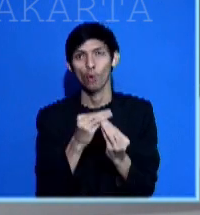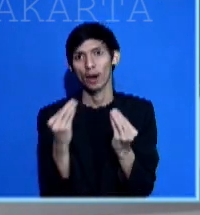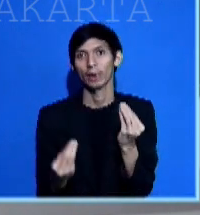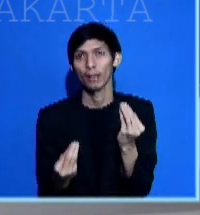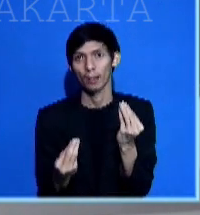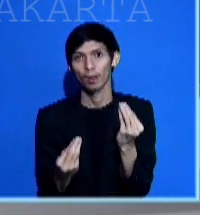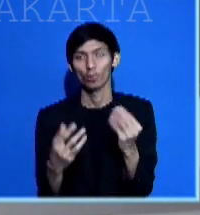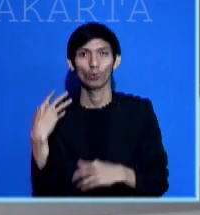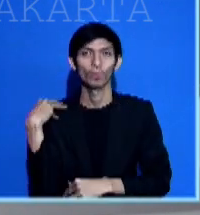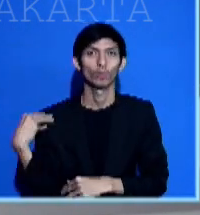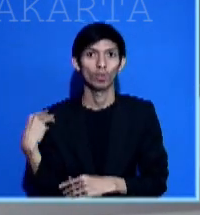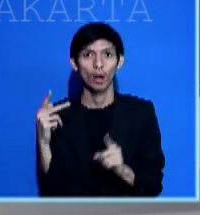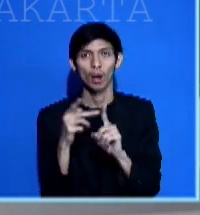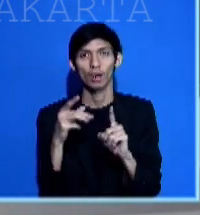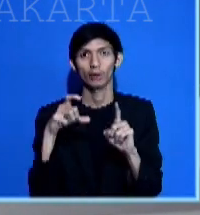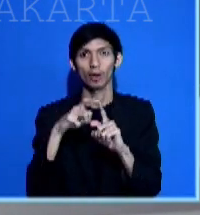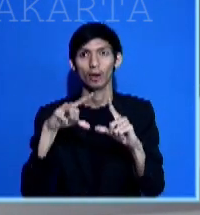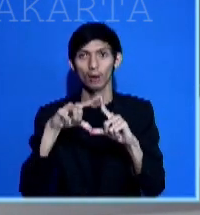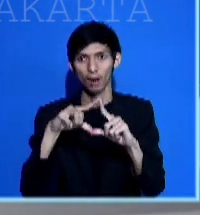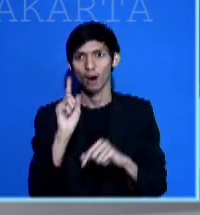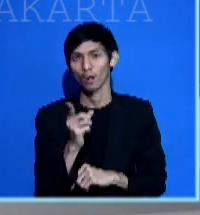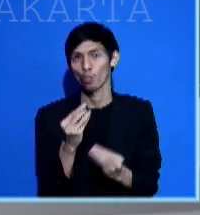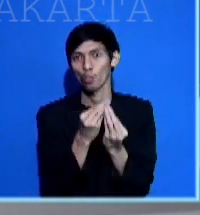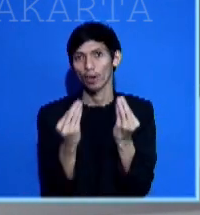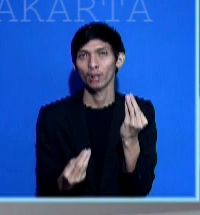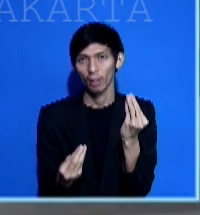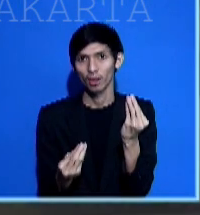Huda yudiana didampingi wakil ketua dprddi